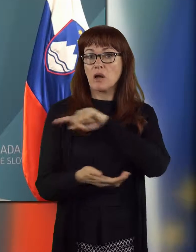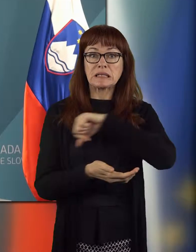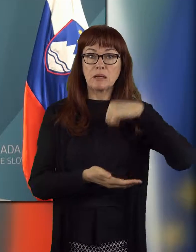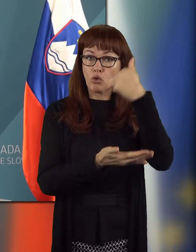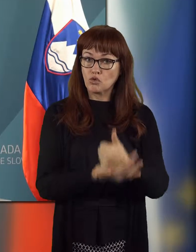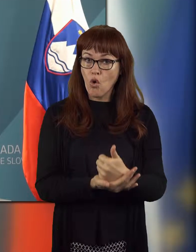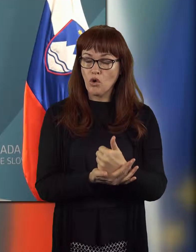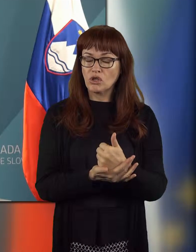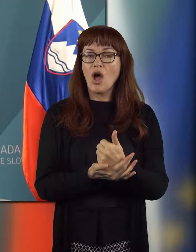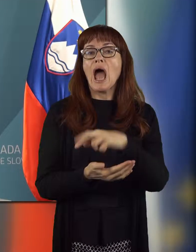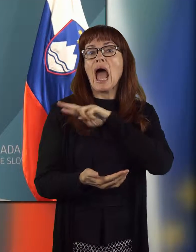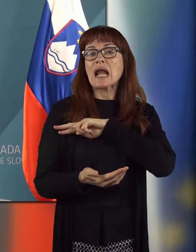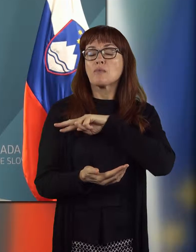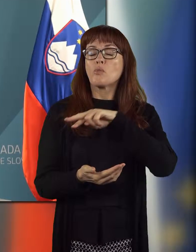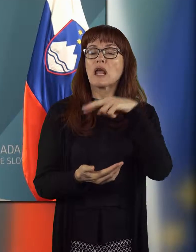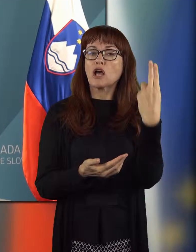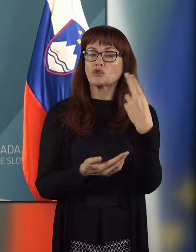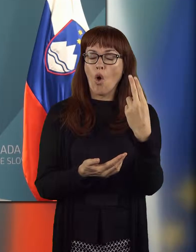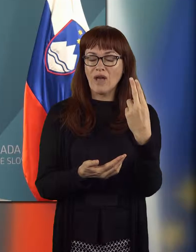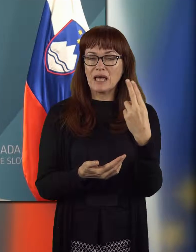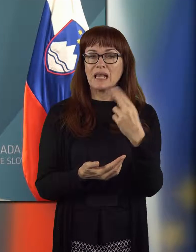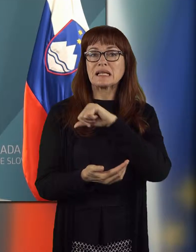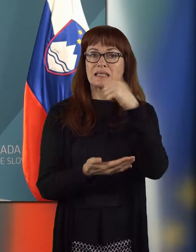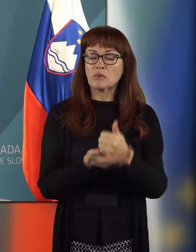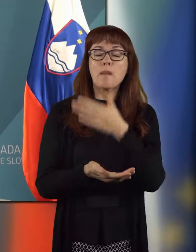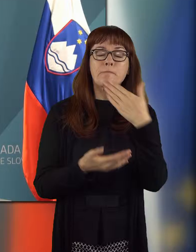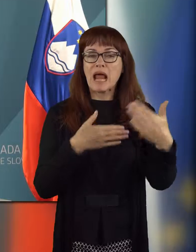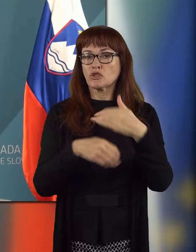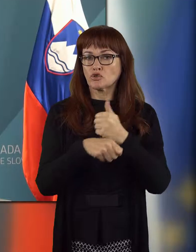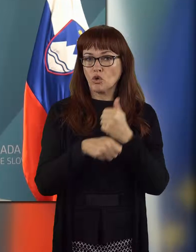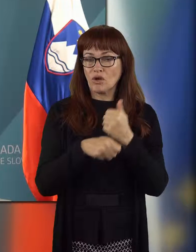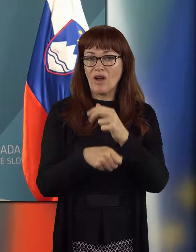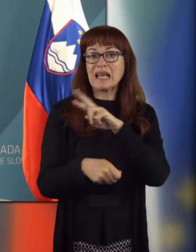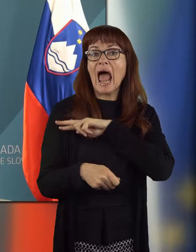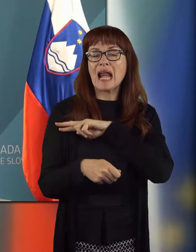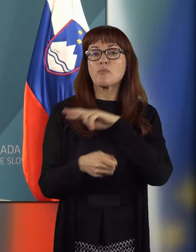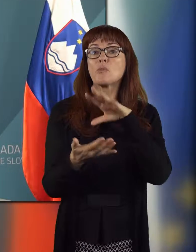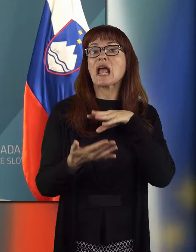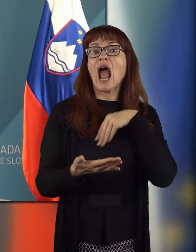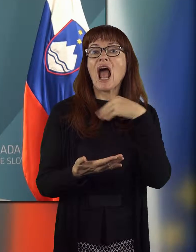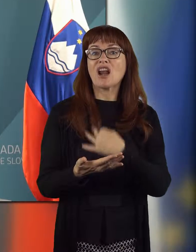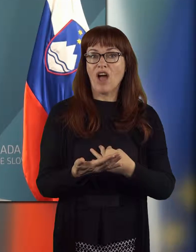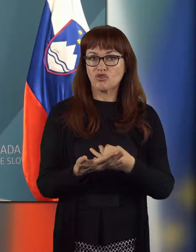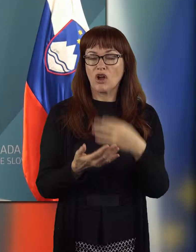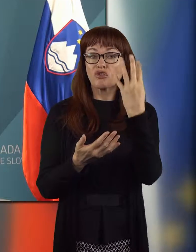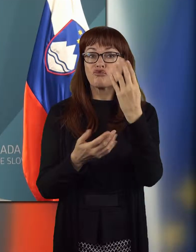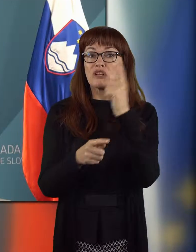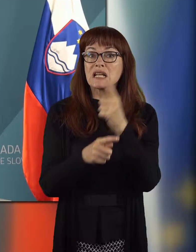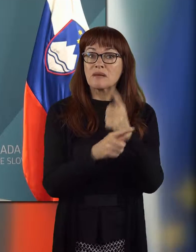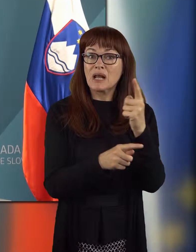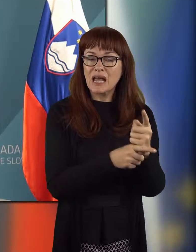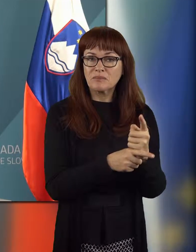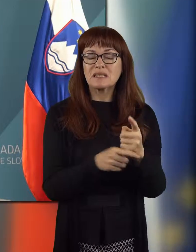Republika Slovenija samostojno brez sodelovanja Republike Hrvaške. Gre pa za 4 predpise, in sicer